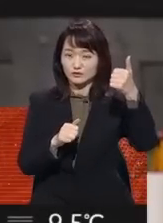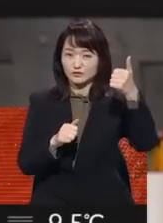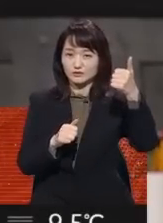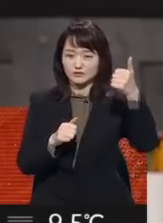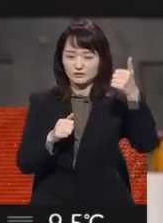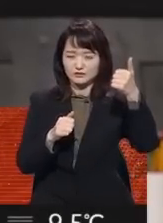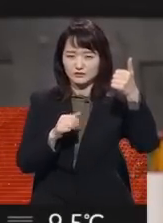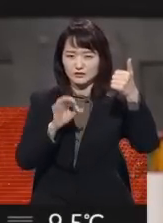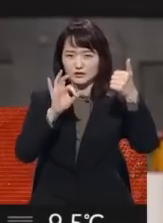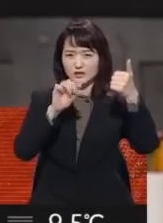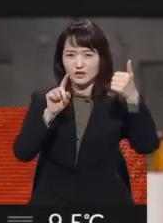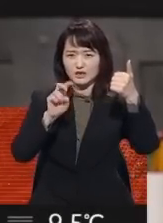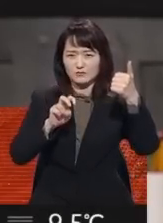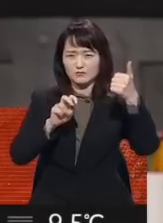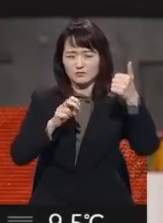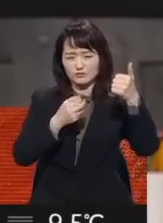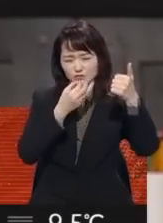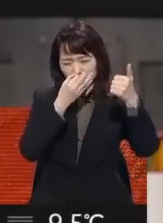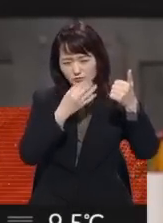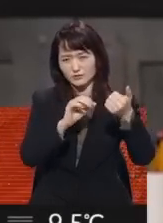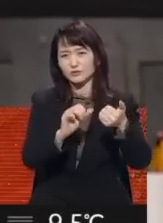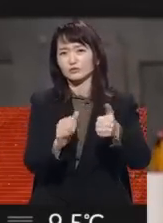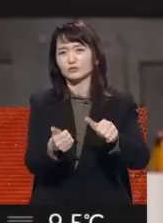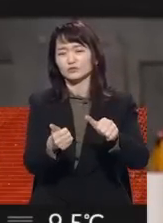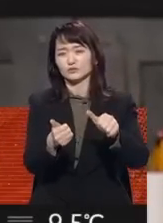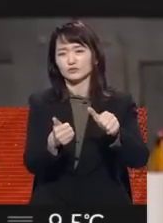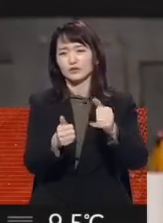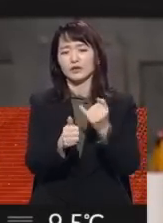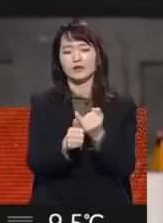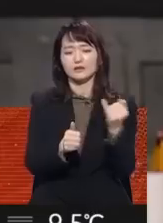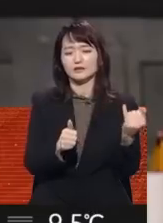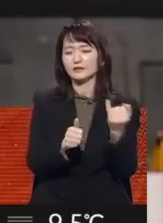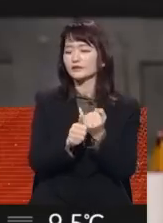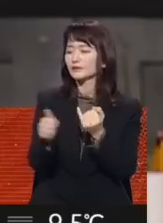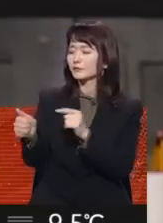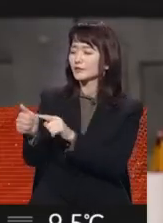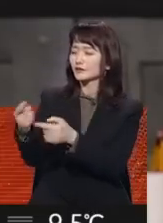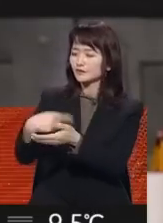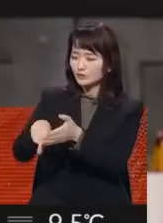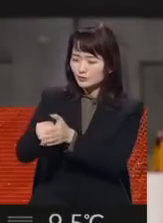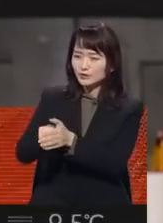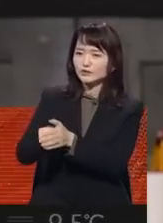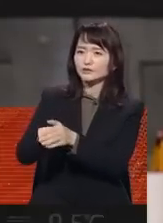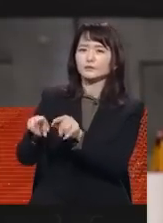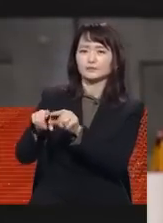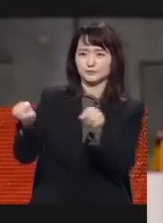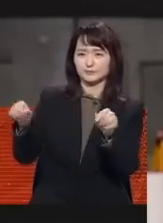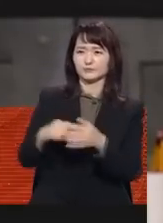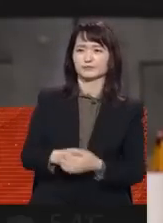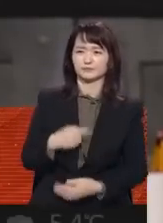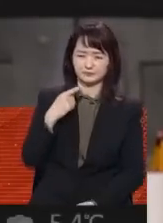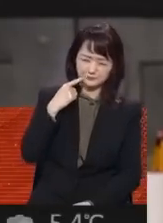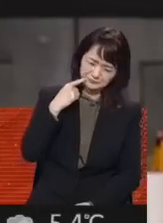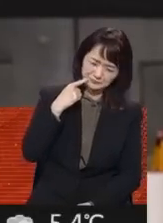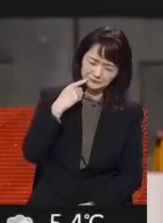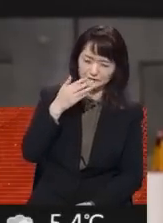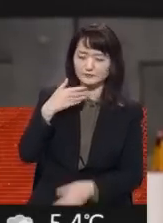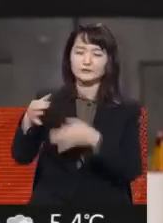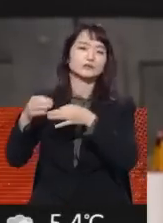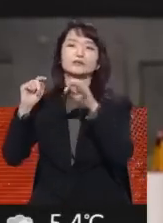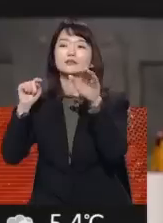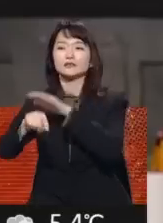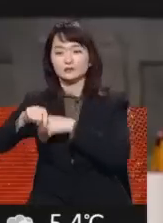아내 입장에서 남편을 위해서 하는 거잖아요 정말 짜고 뭐 MSG 많이 드신 거 드시고 싶으면 식당에서 한 그릇 드시고